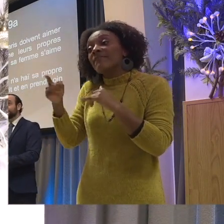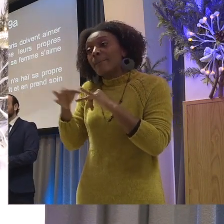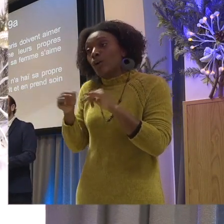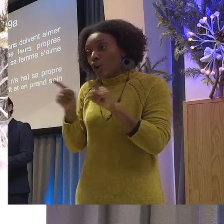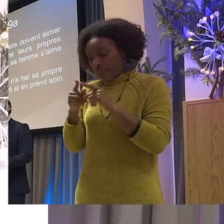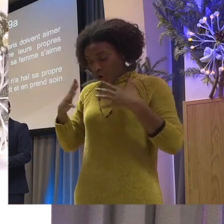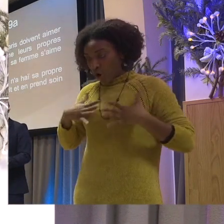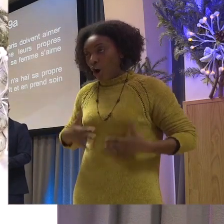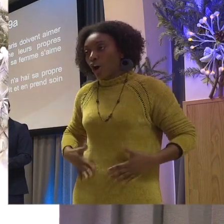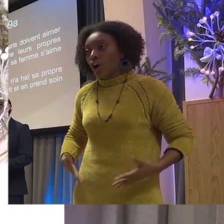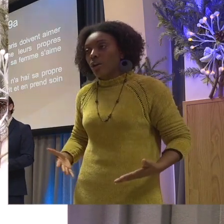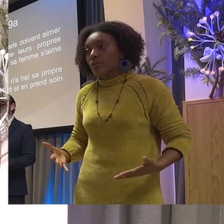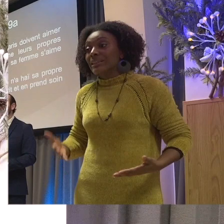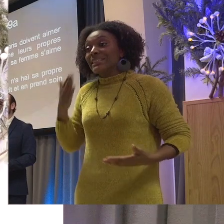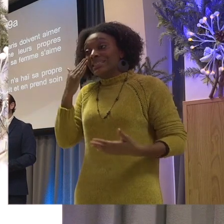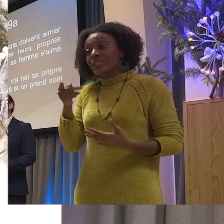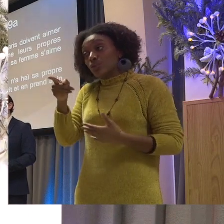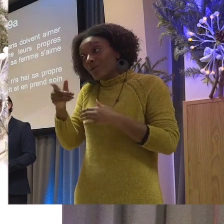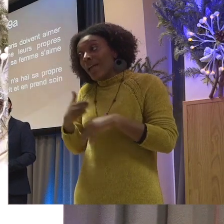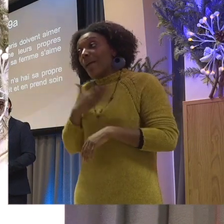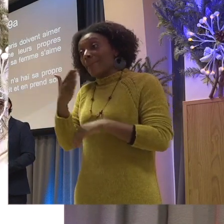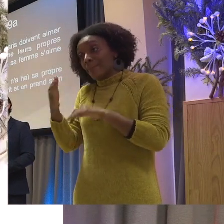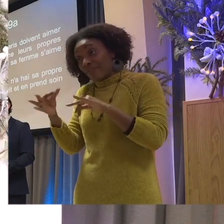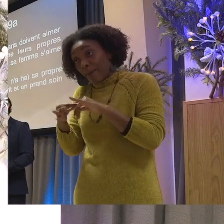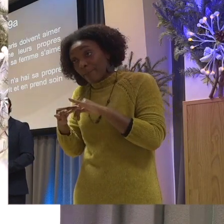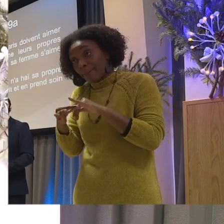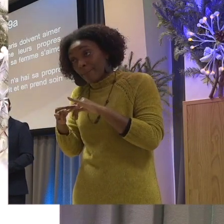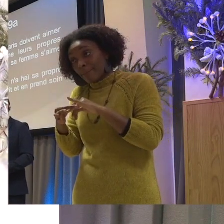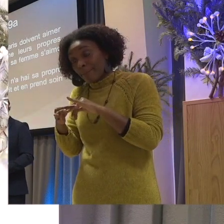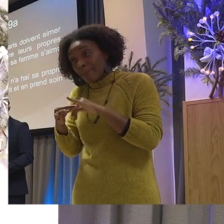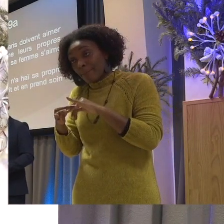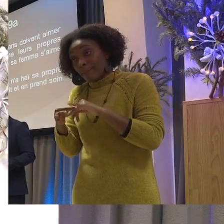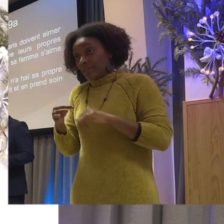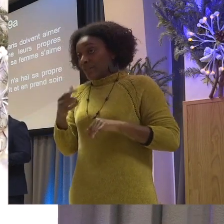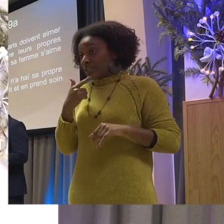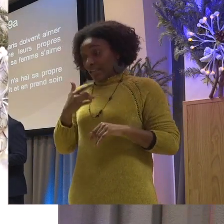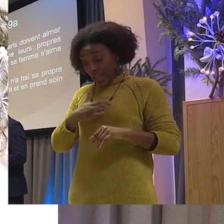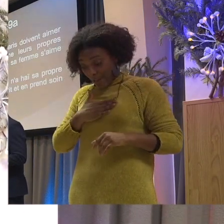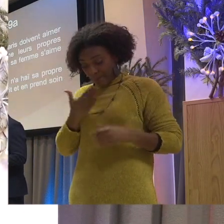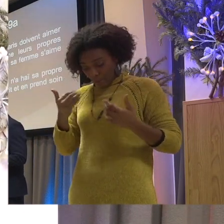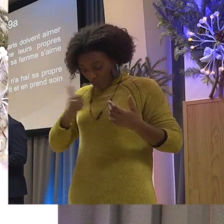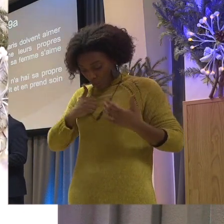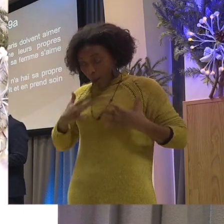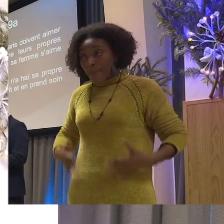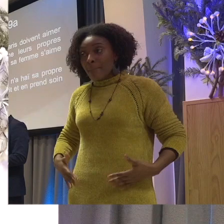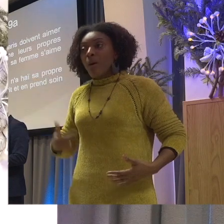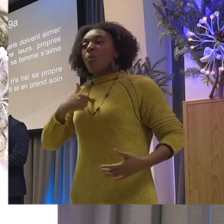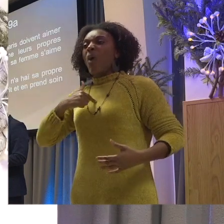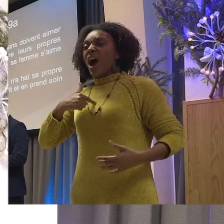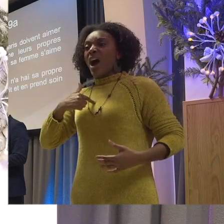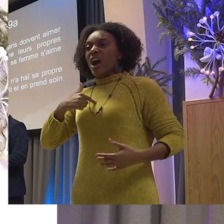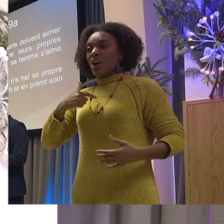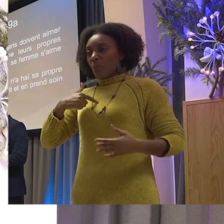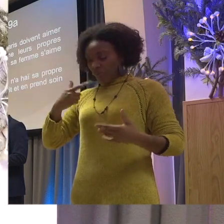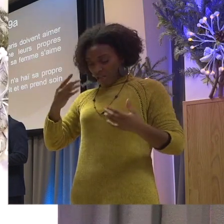qui aime sa femme s'aime lui-même, car jamais personne n'a haï sa propre chair, mais il la nourrit et en prend